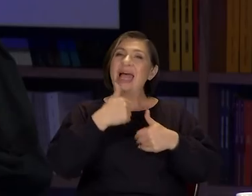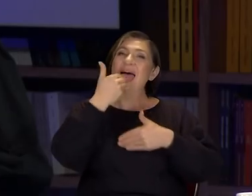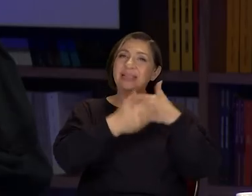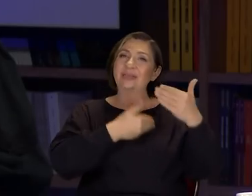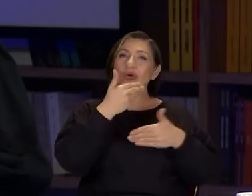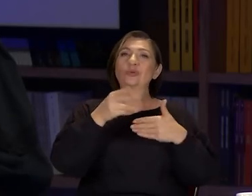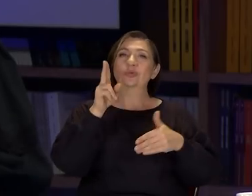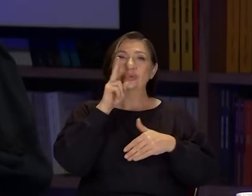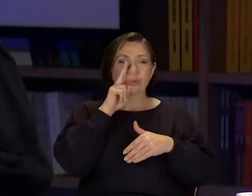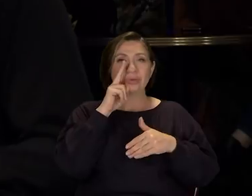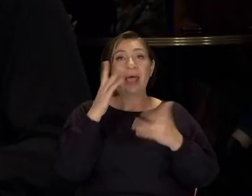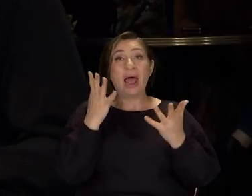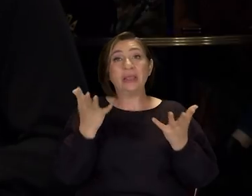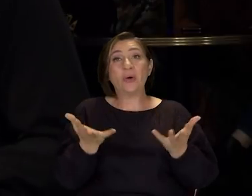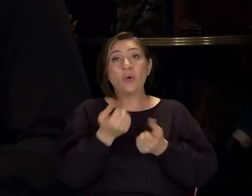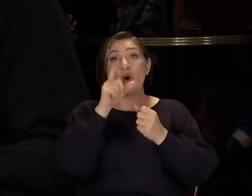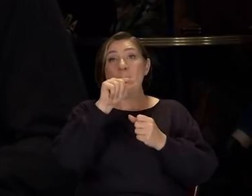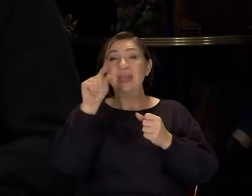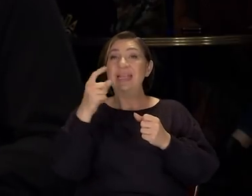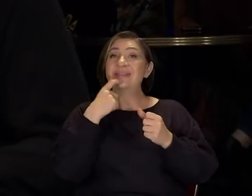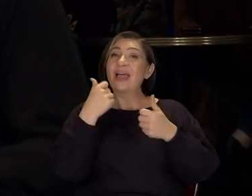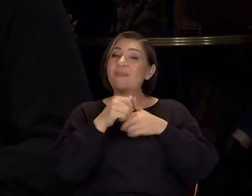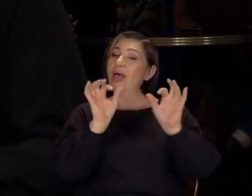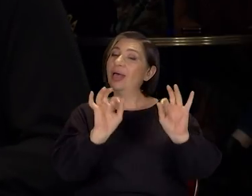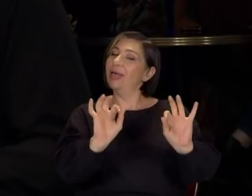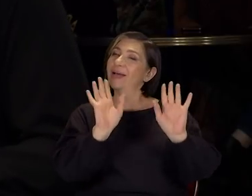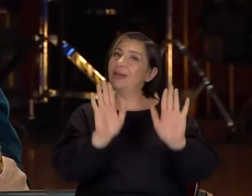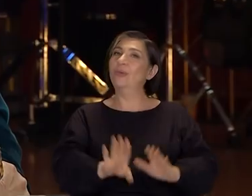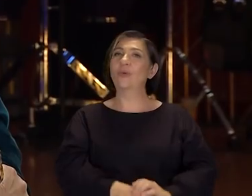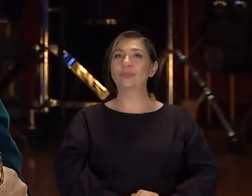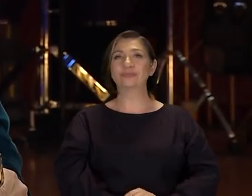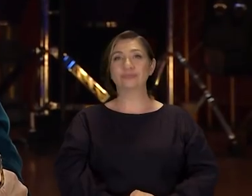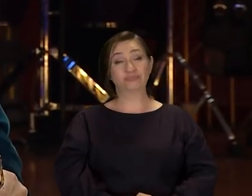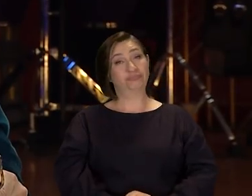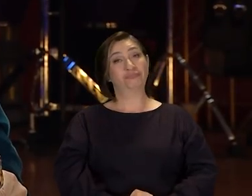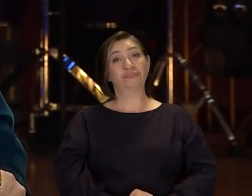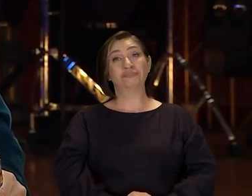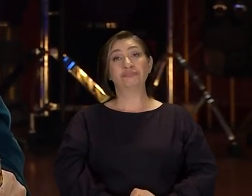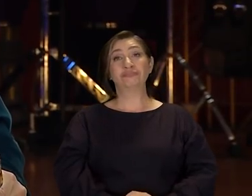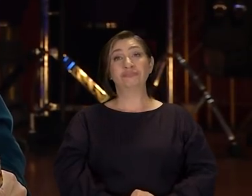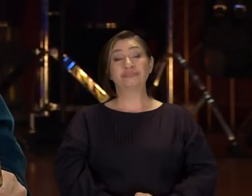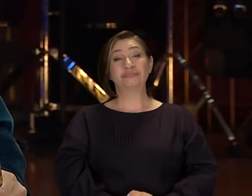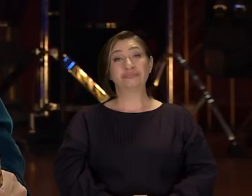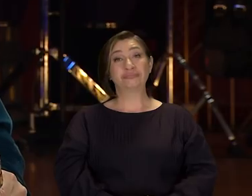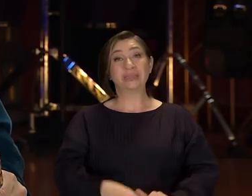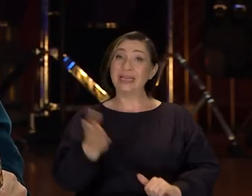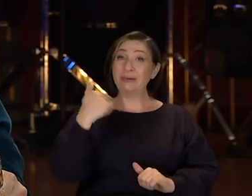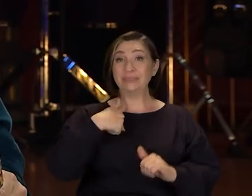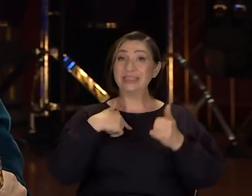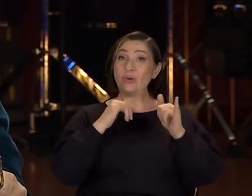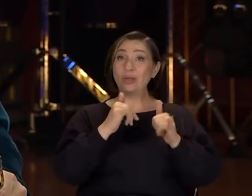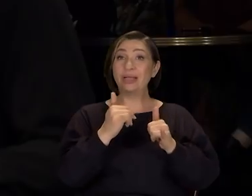ve sonunda herhalde kurtuluyor 11 yıllık evlilik. Vay, çok güzelmiş ya. Bizde de gelin